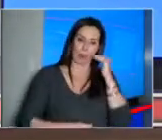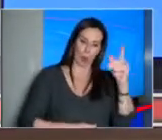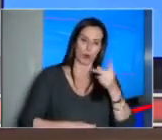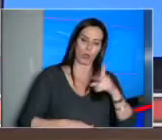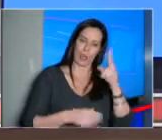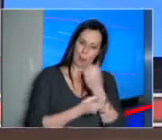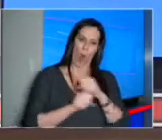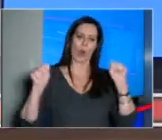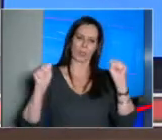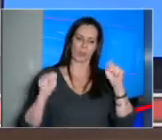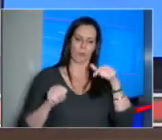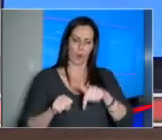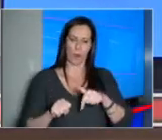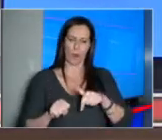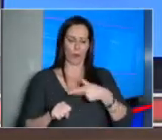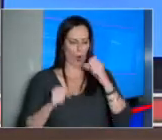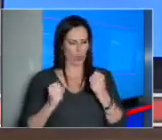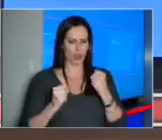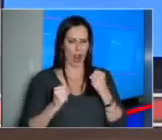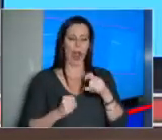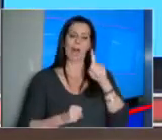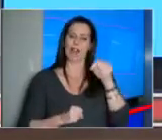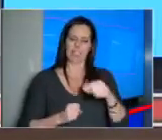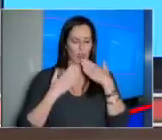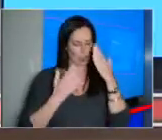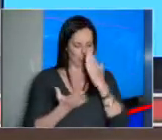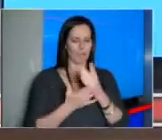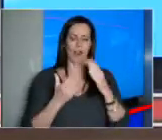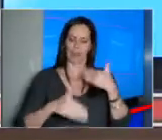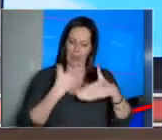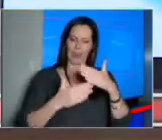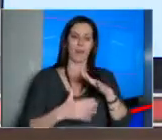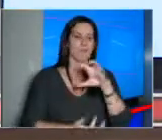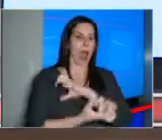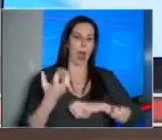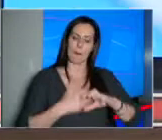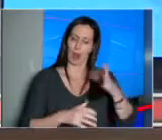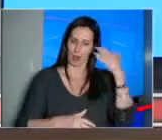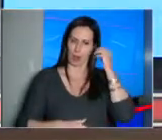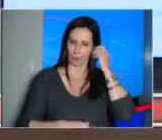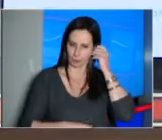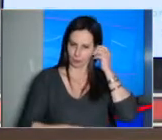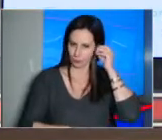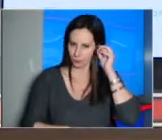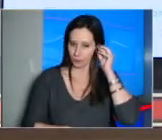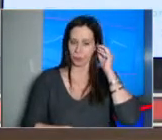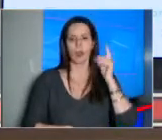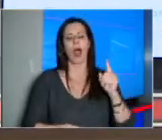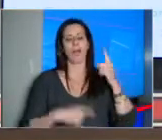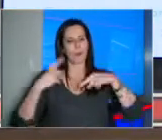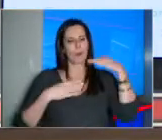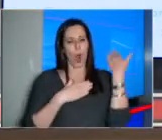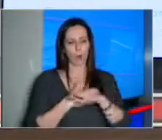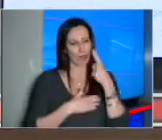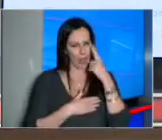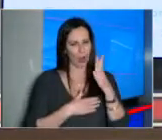יותר פלורליסטי, רפורמי ופחות קשיח. אבל זה דיון שכבר התקדם והבלגן חגג. אולם בימים האחרונים